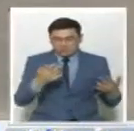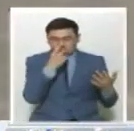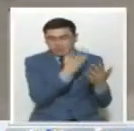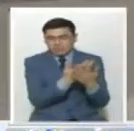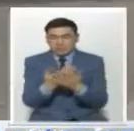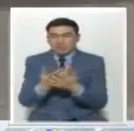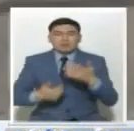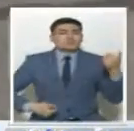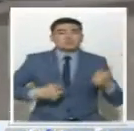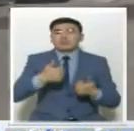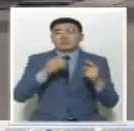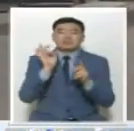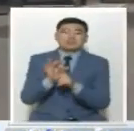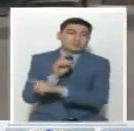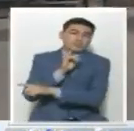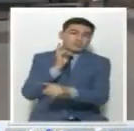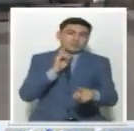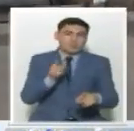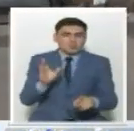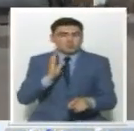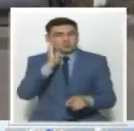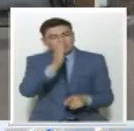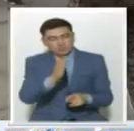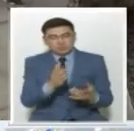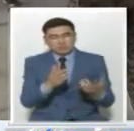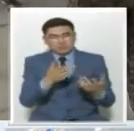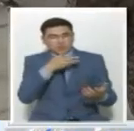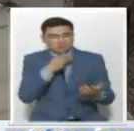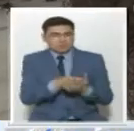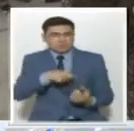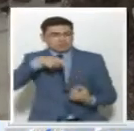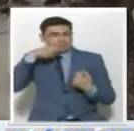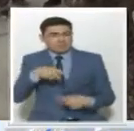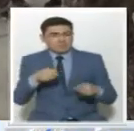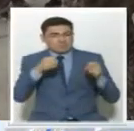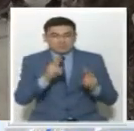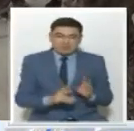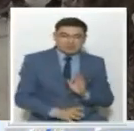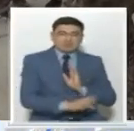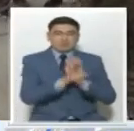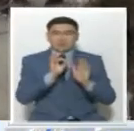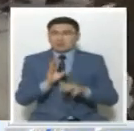Мақсат – жарыс арқылы жеткіншектердің келешек мамандығын таңдауға, төтенше жағдай бола қалған жағдайда